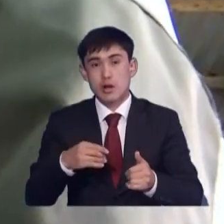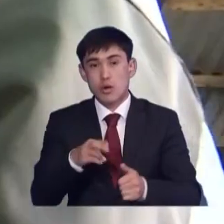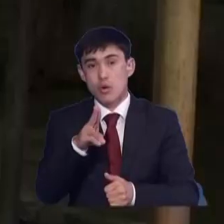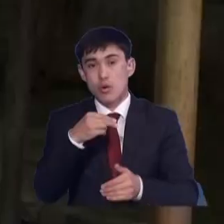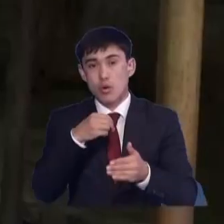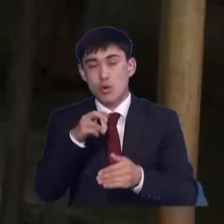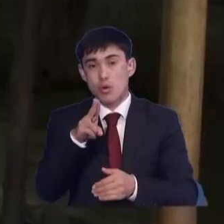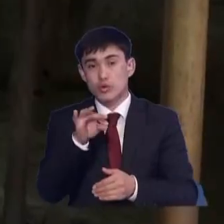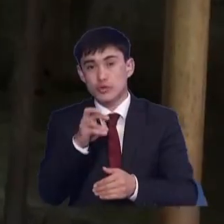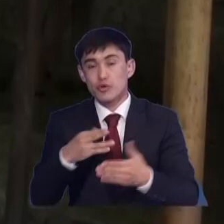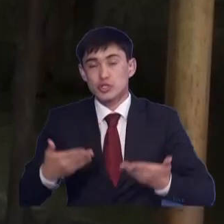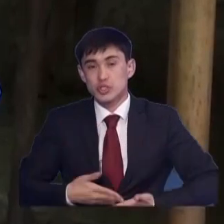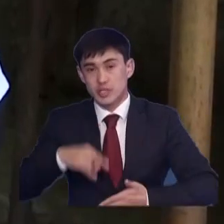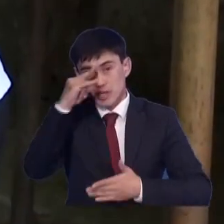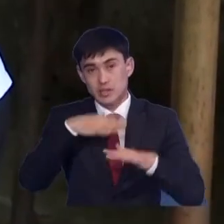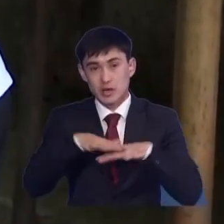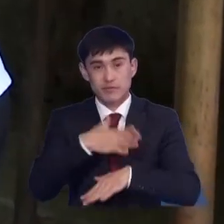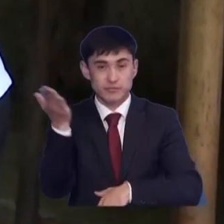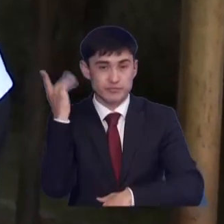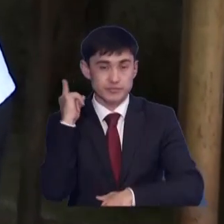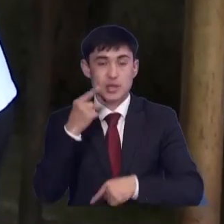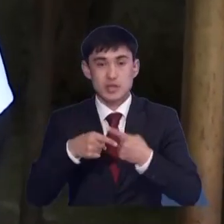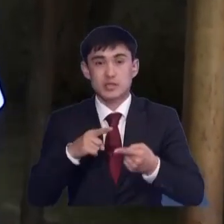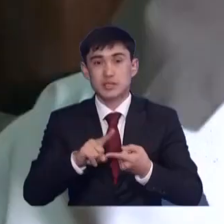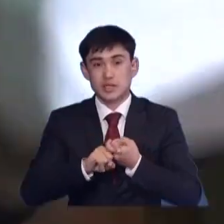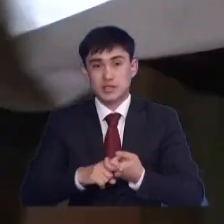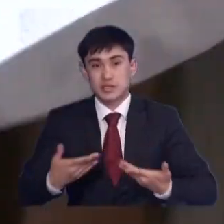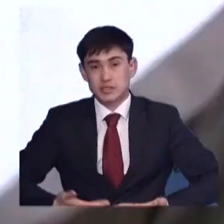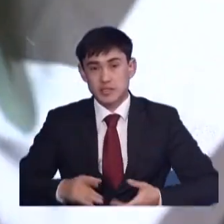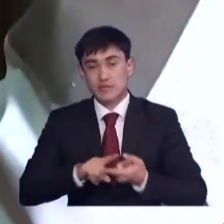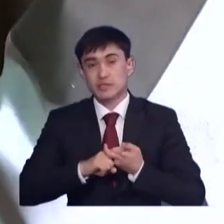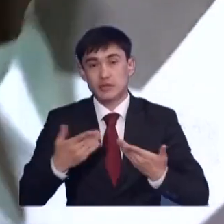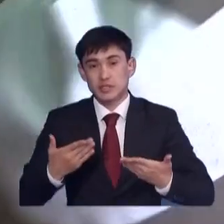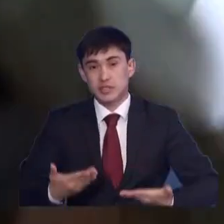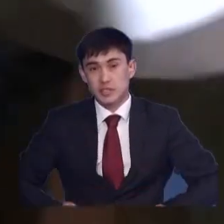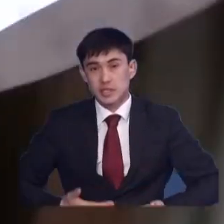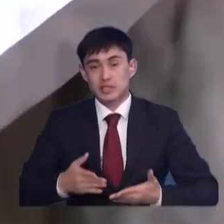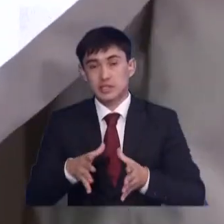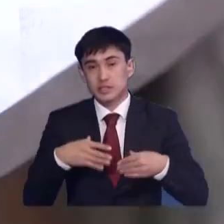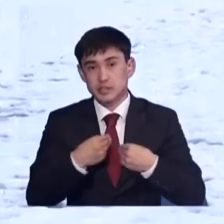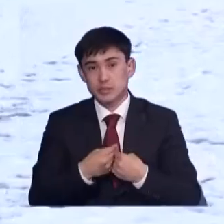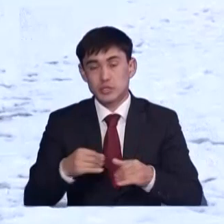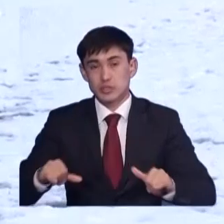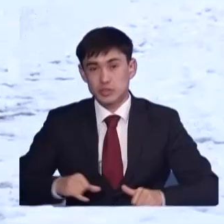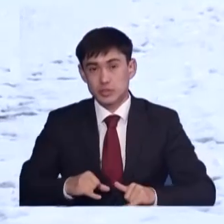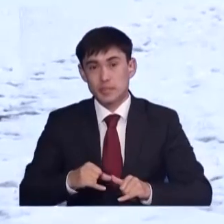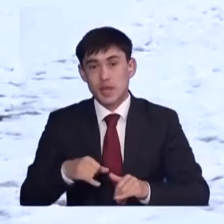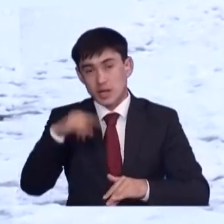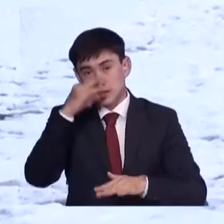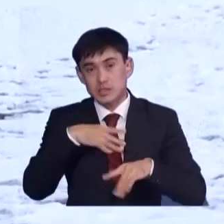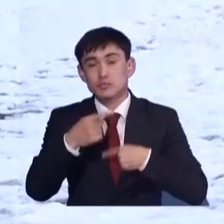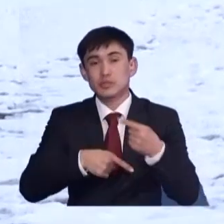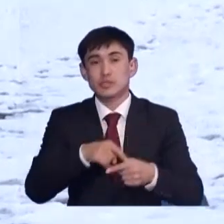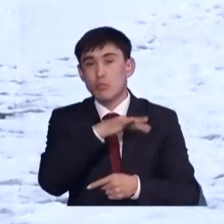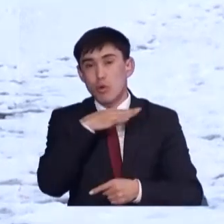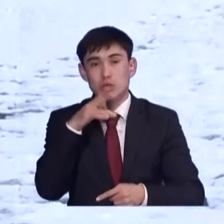От наличия и количества лошадей буквально зависело существование семьи. А потому у каждого казаха было особое отношение к лошади. Спустя